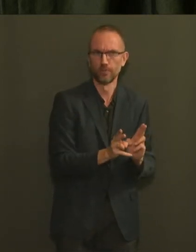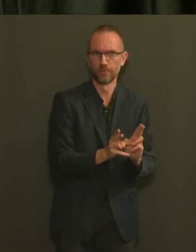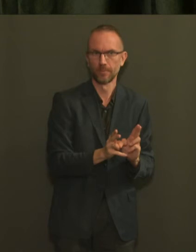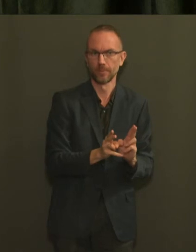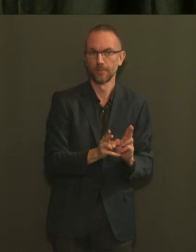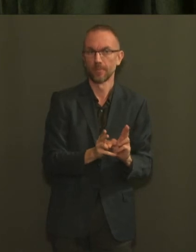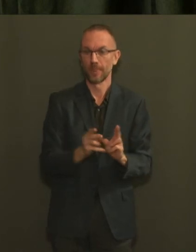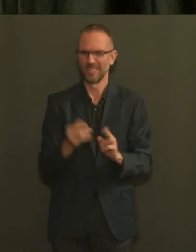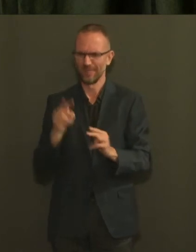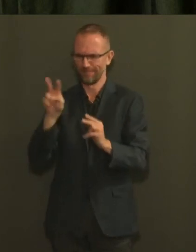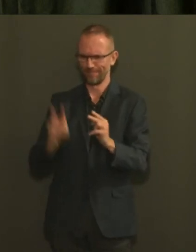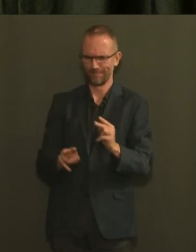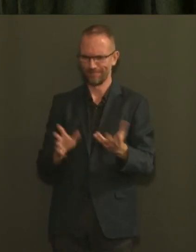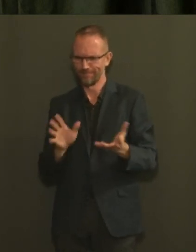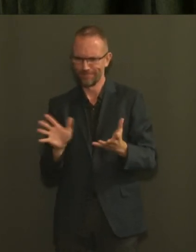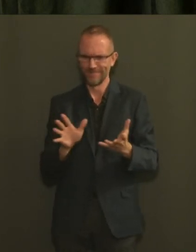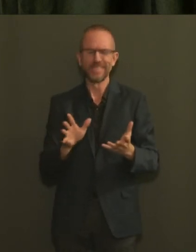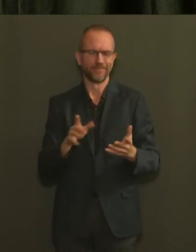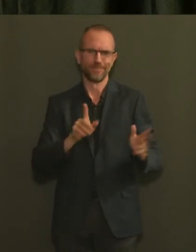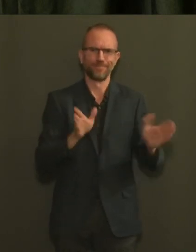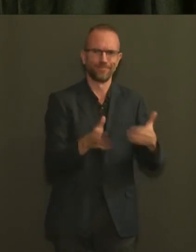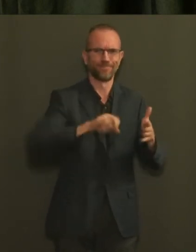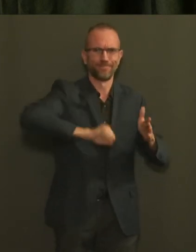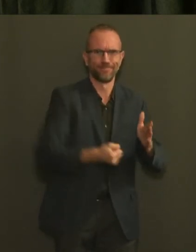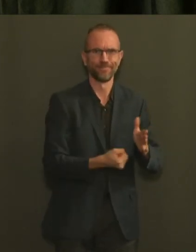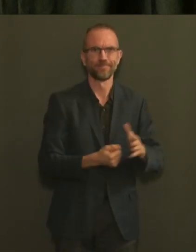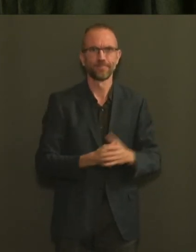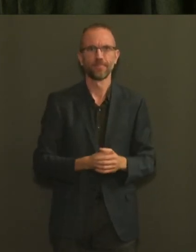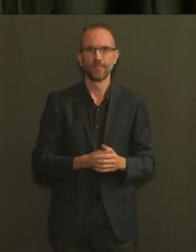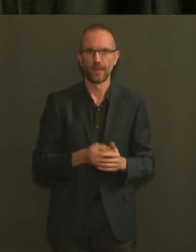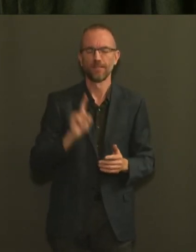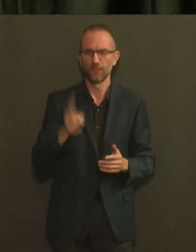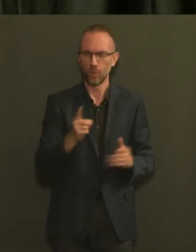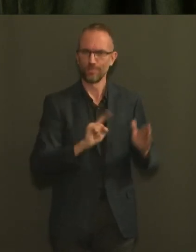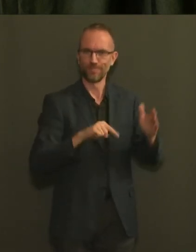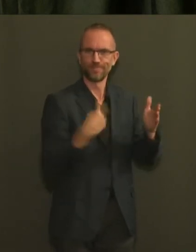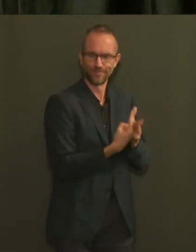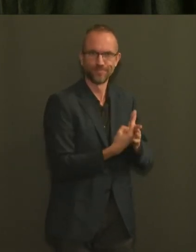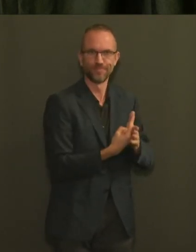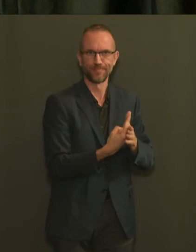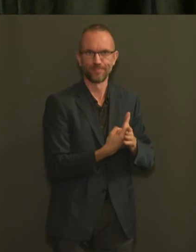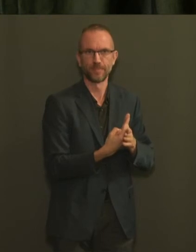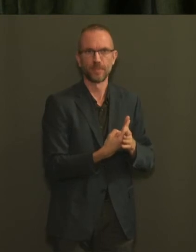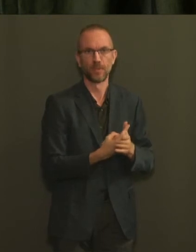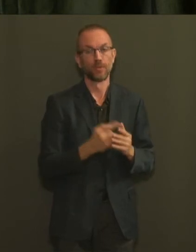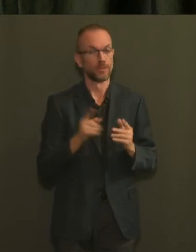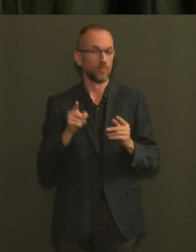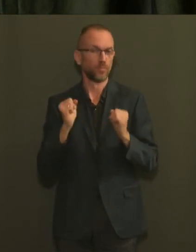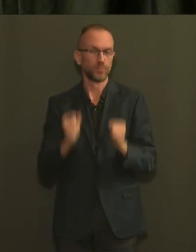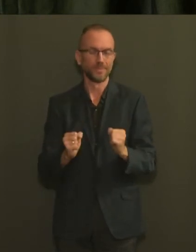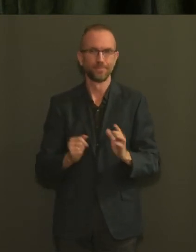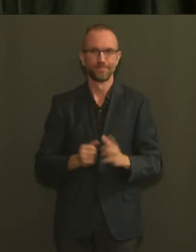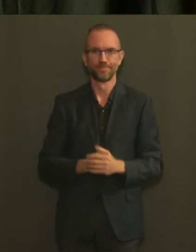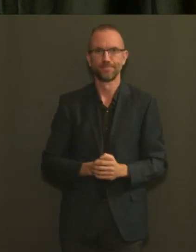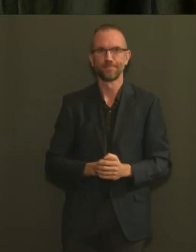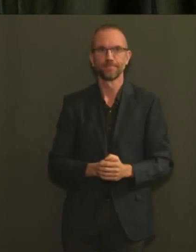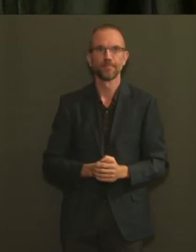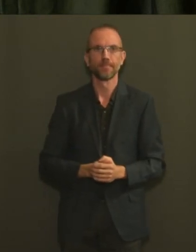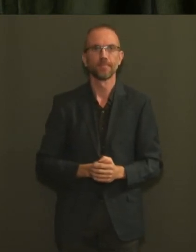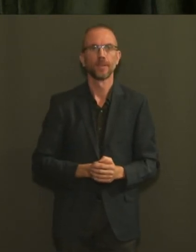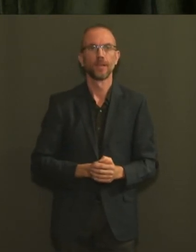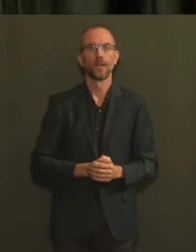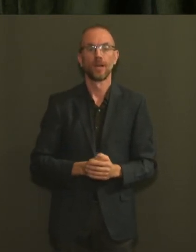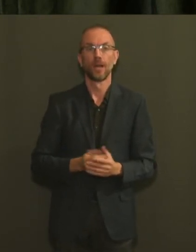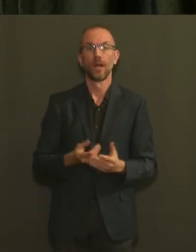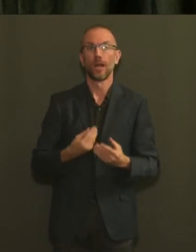donc prenez vos dispositions à cet égard un contrôle accru sera exercé également nos frontières par les services de police et de douane